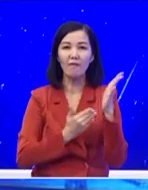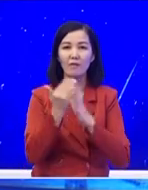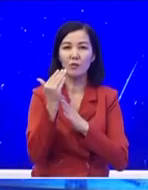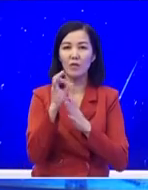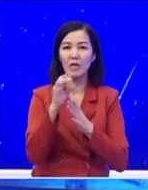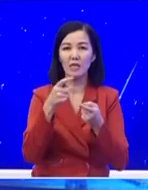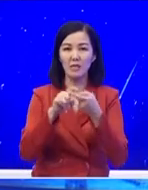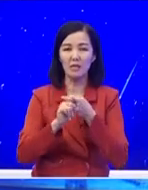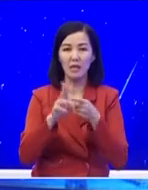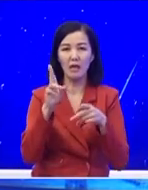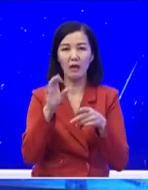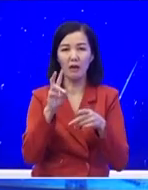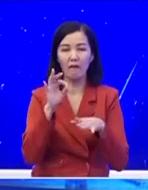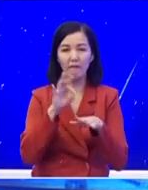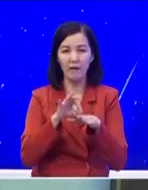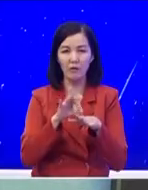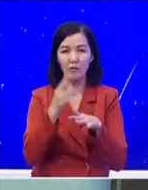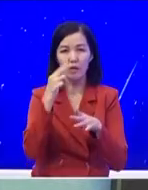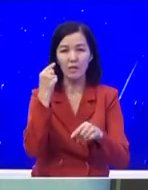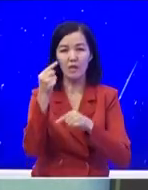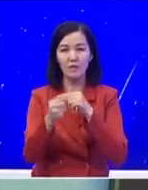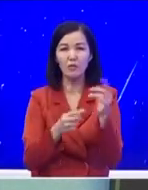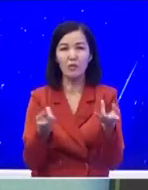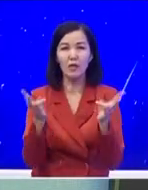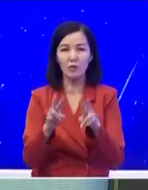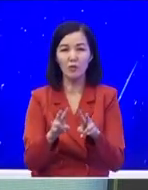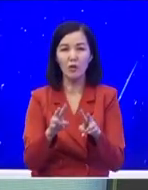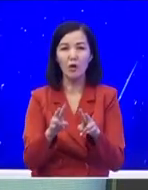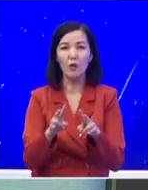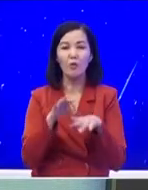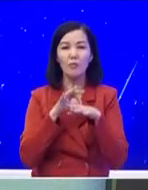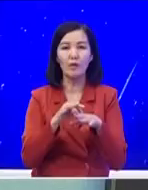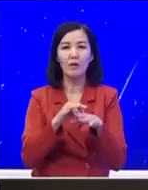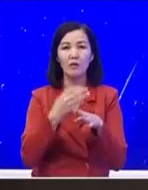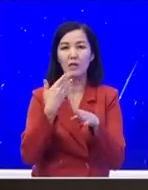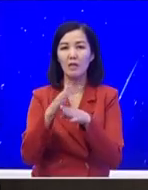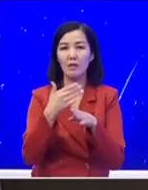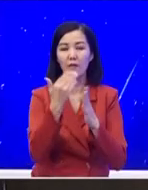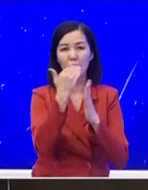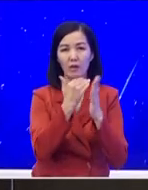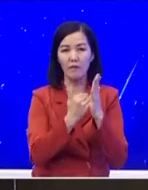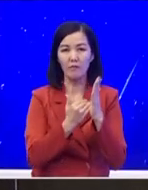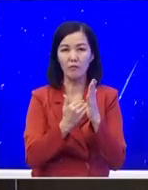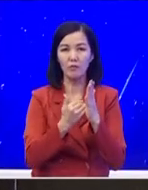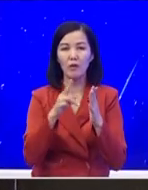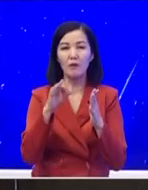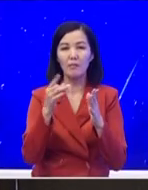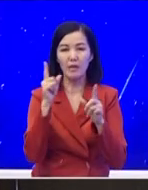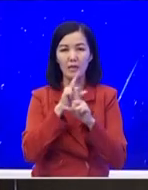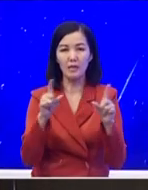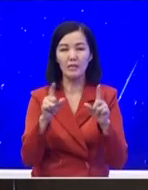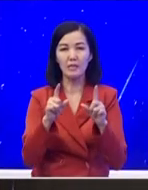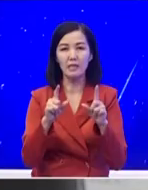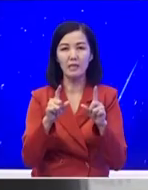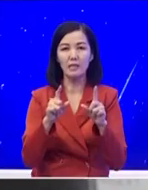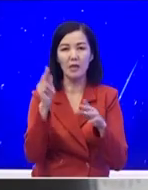высокий риск заражения коронавирусом. Традиционный формат оставят, но он будет проходить по индивидуальному графику при организации производственного